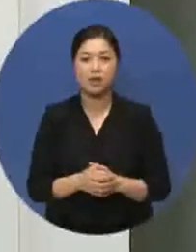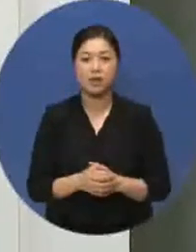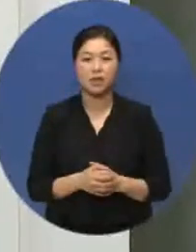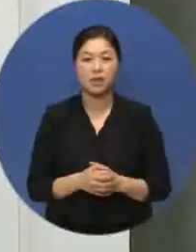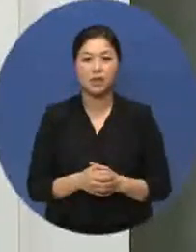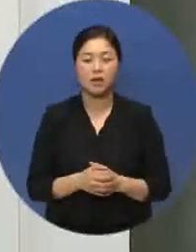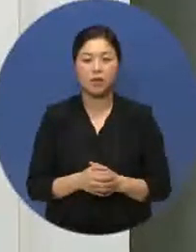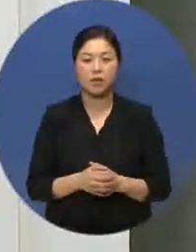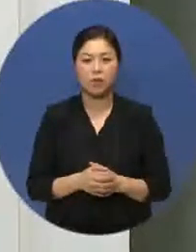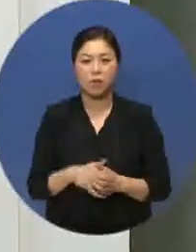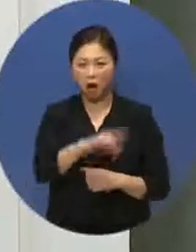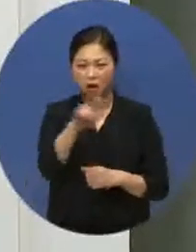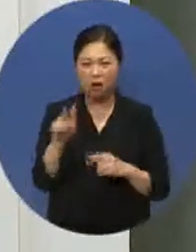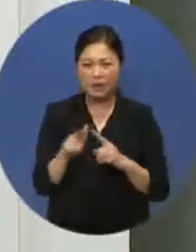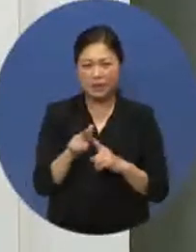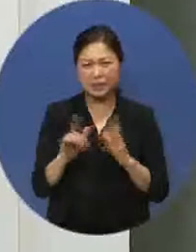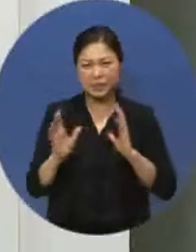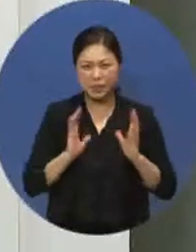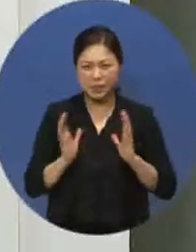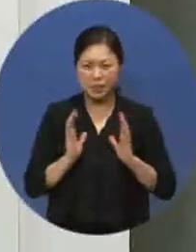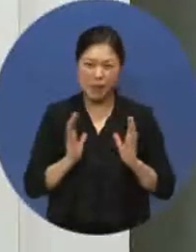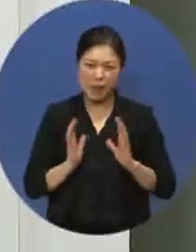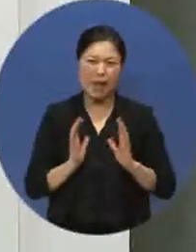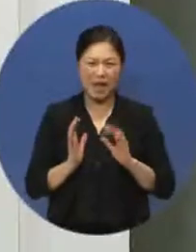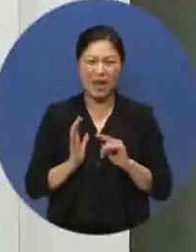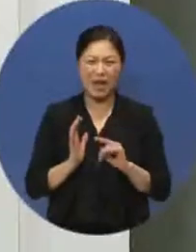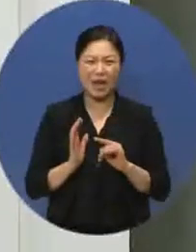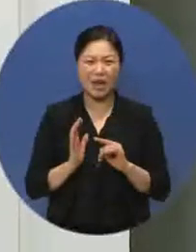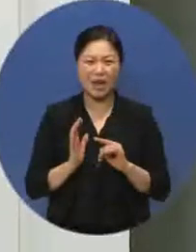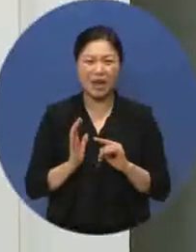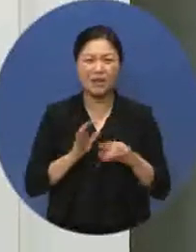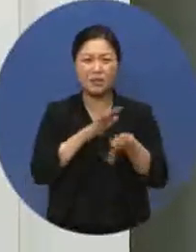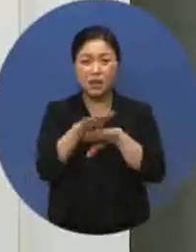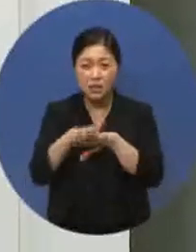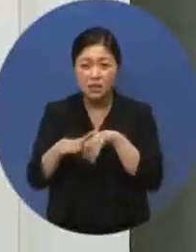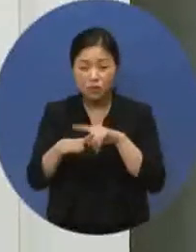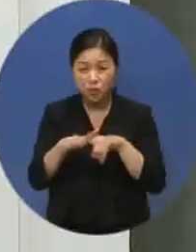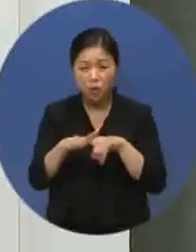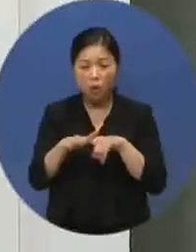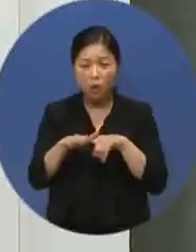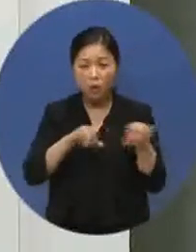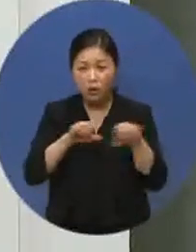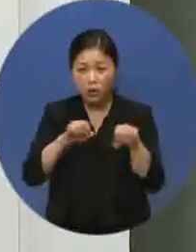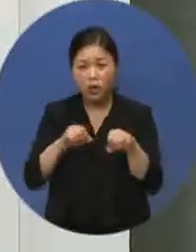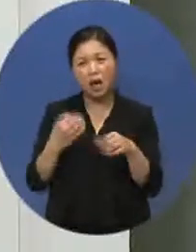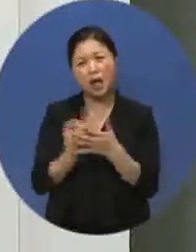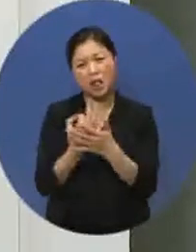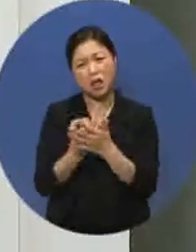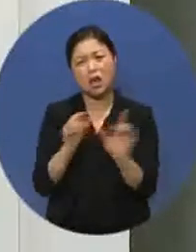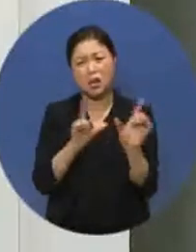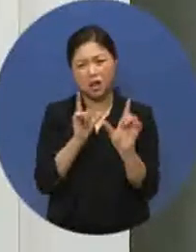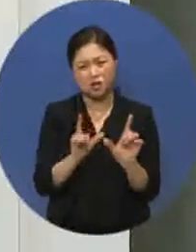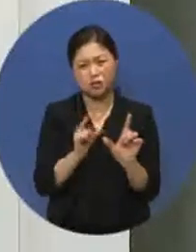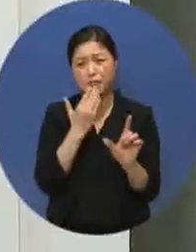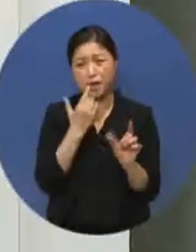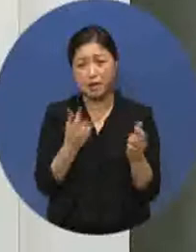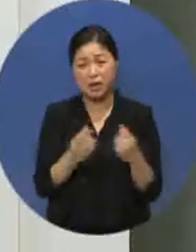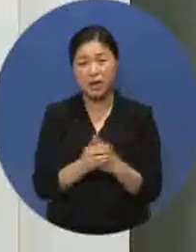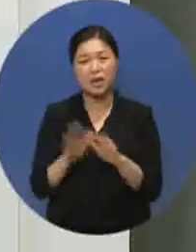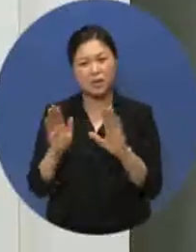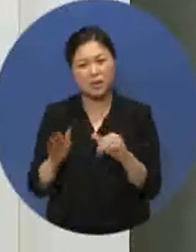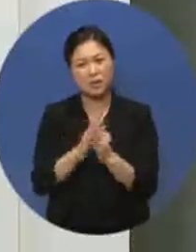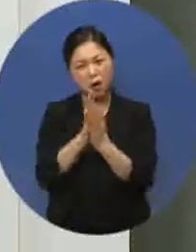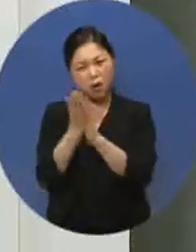그냥 양수협장식으로 이것도 오고 저것도 오고 해야 먹고 산다 이 말이죠. 네, 아직까지 과도기인 것 같습니다. 제가 보기에는